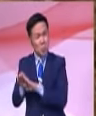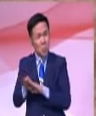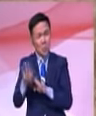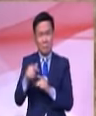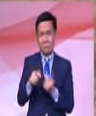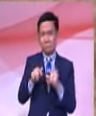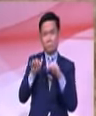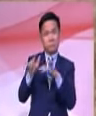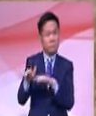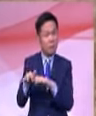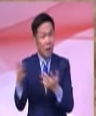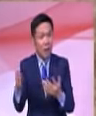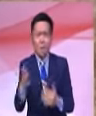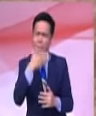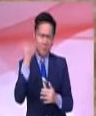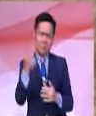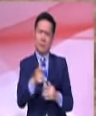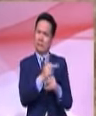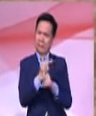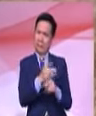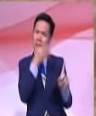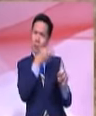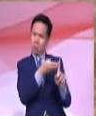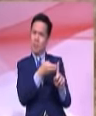pengunjung digesa patuh SOP.